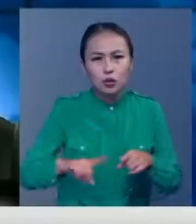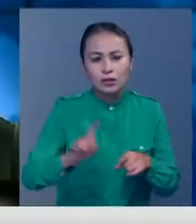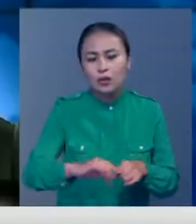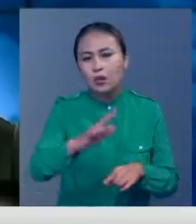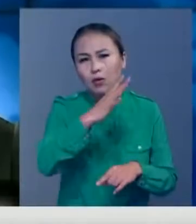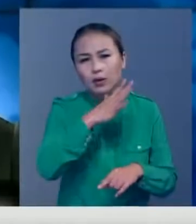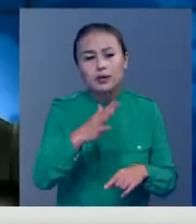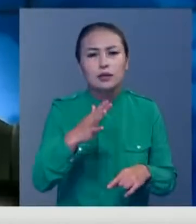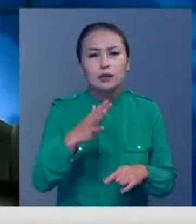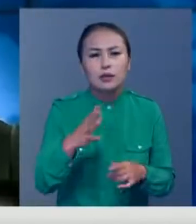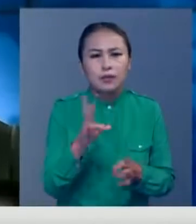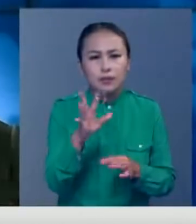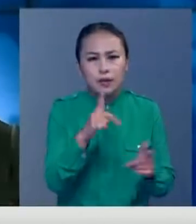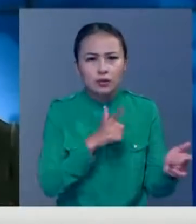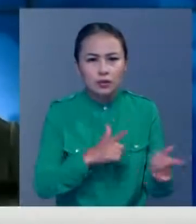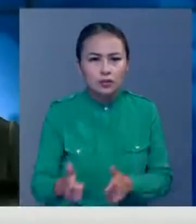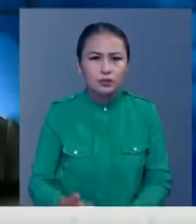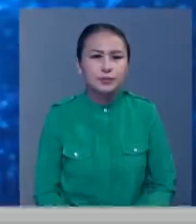осындай жағдайларға әзір болу керек.